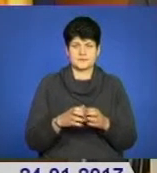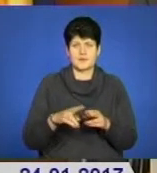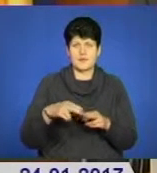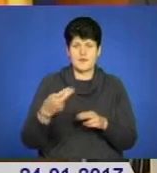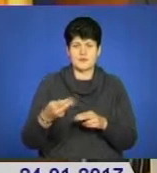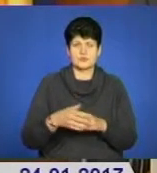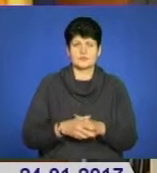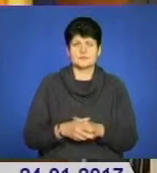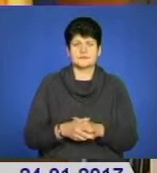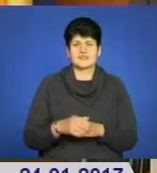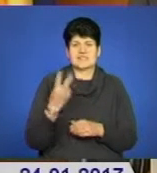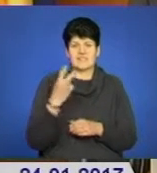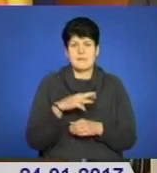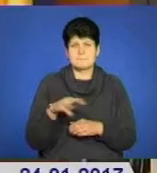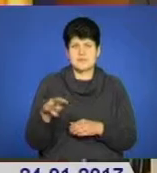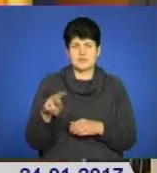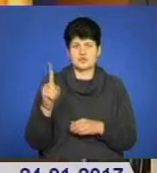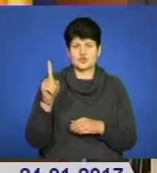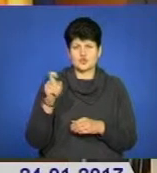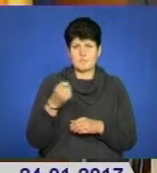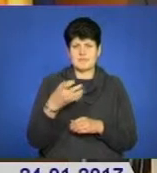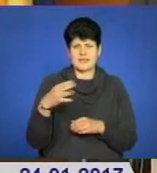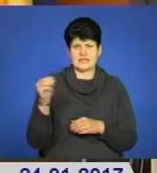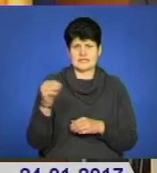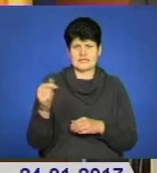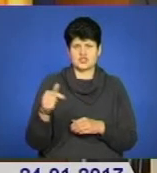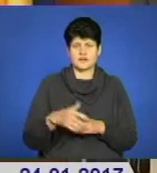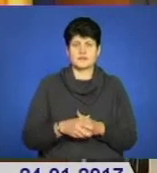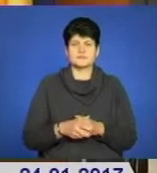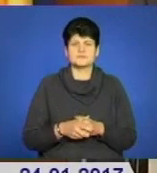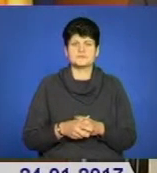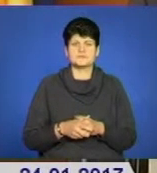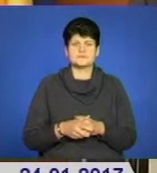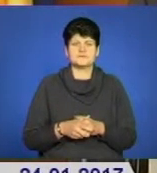повернуто 2 мільйони 115 тисяч.